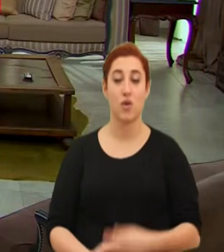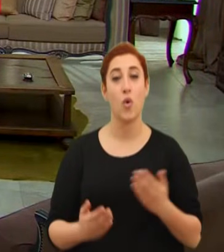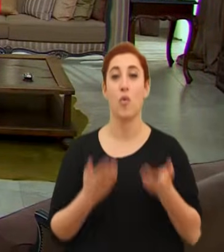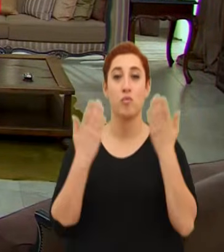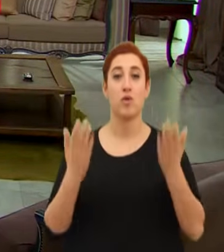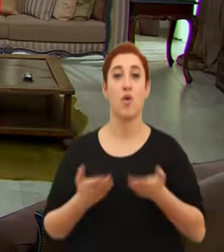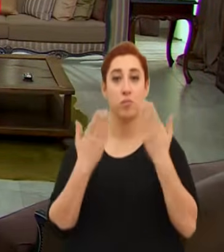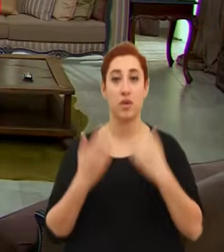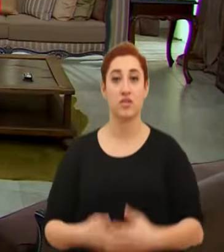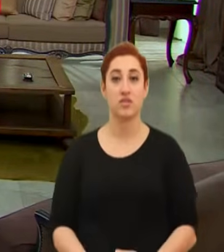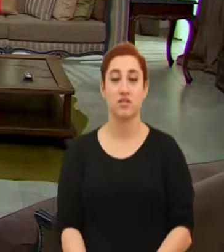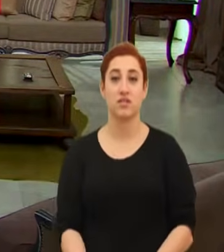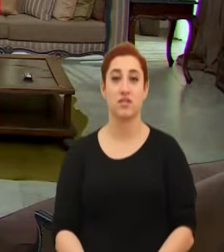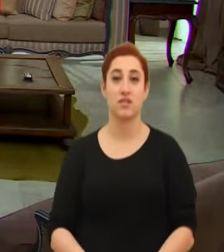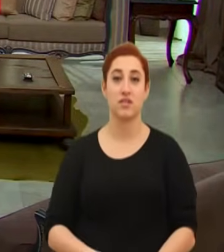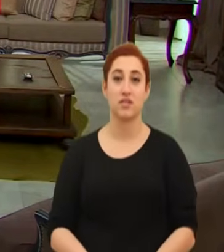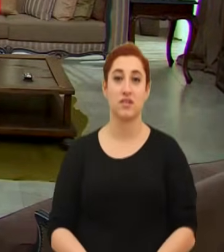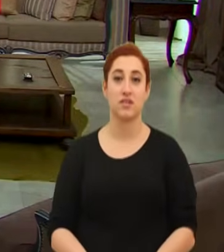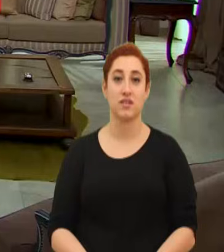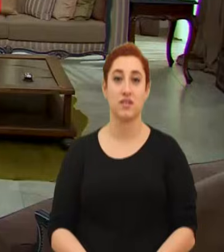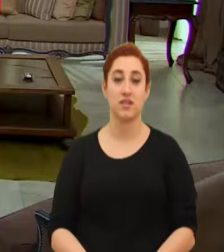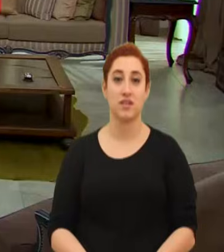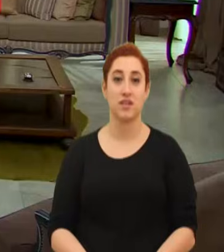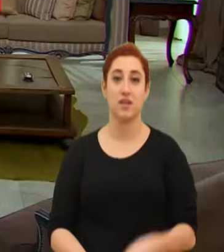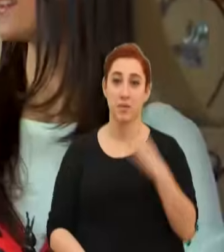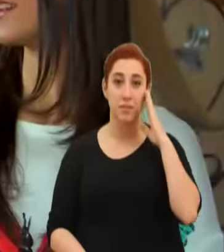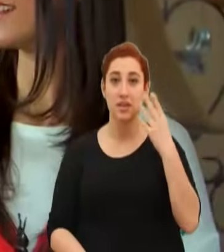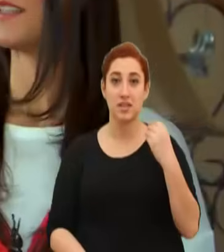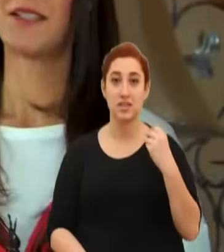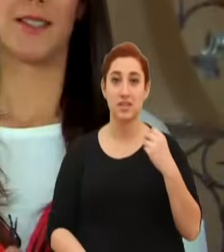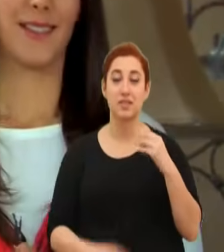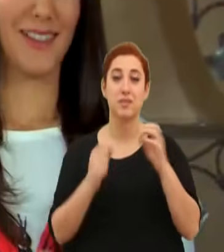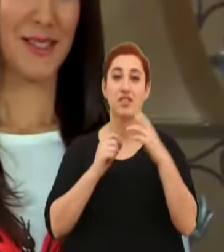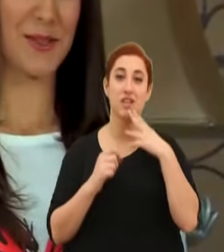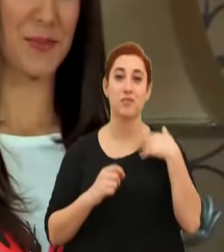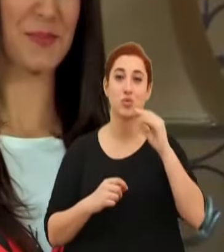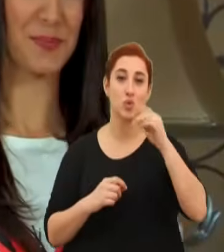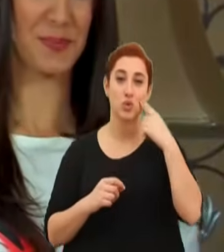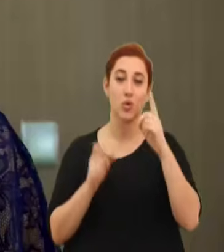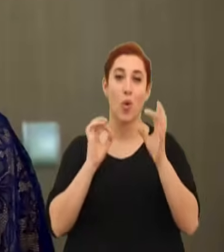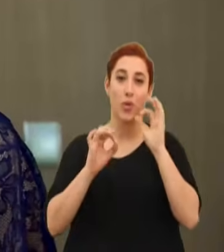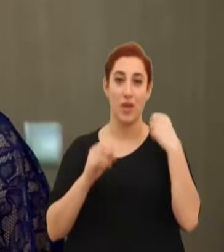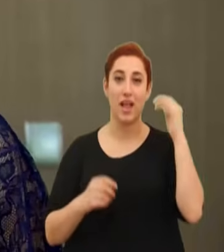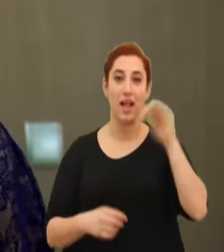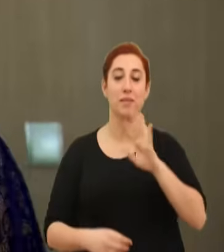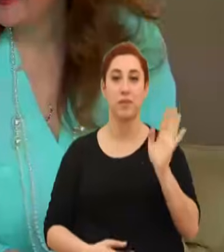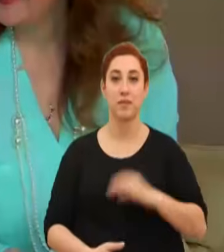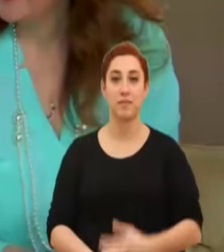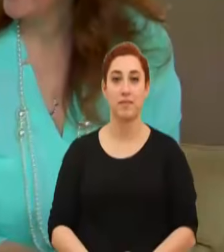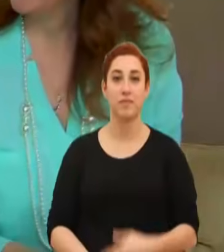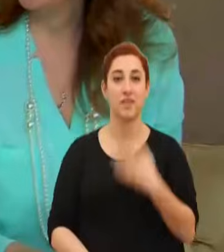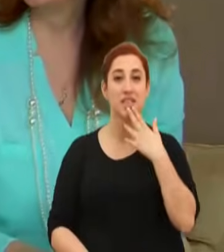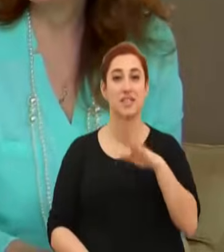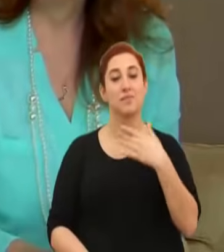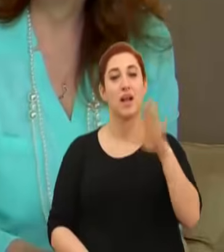Hoppacığım. Tamam. Necesiniz? Biricik Hanım, ben körpeni kontrola gelmişim. Tamam.